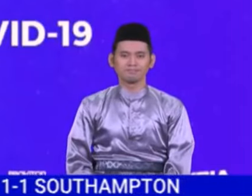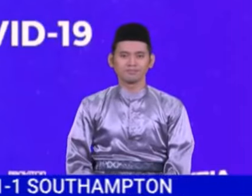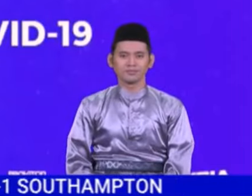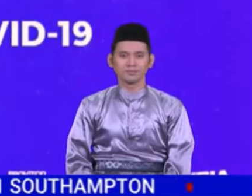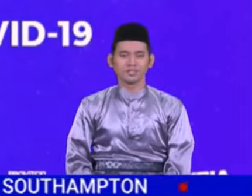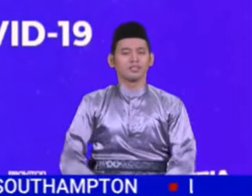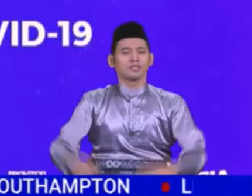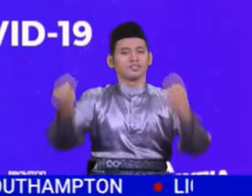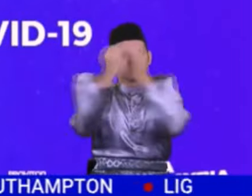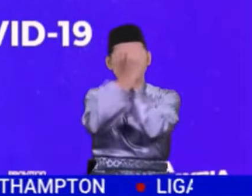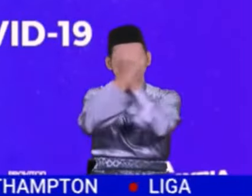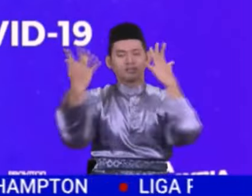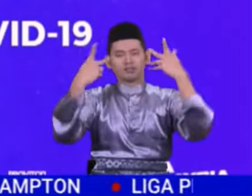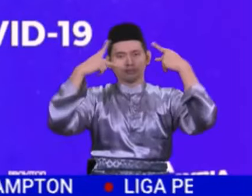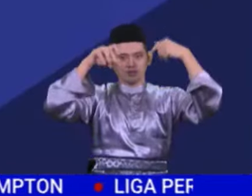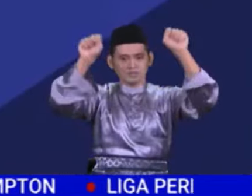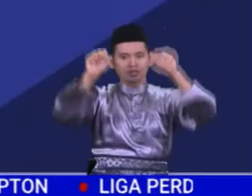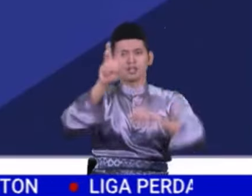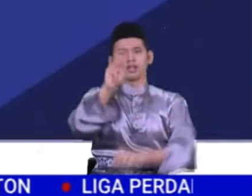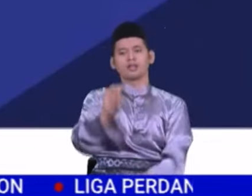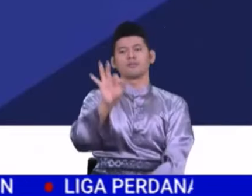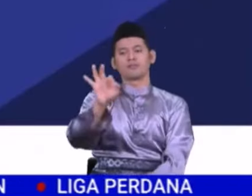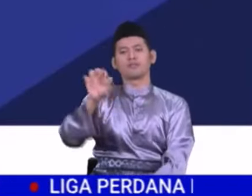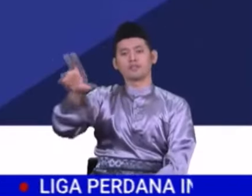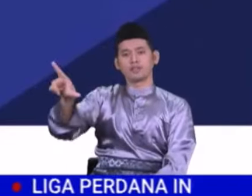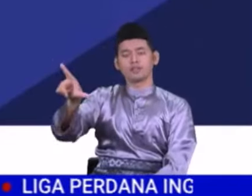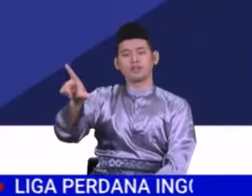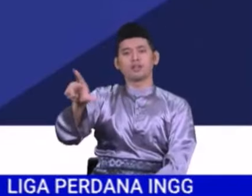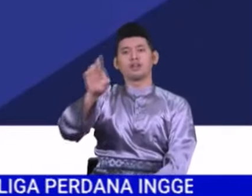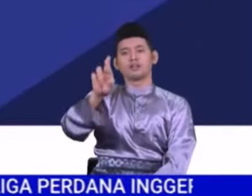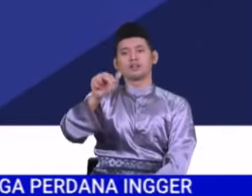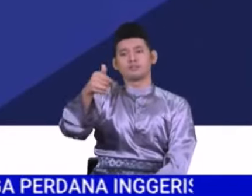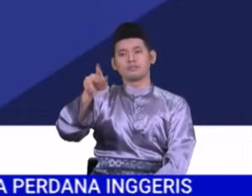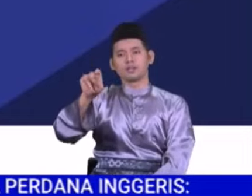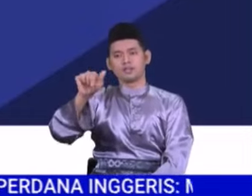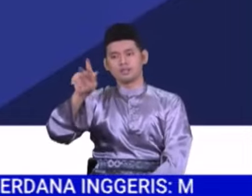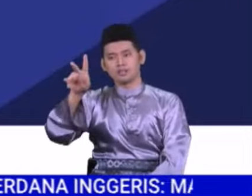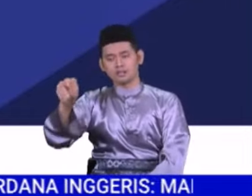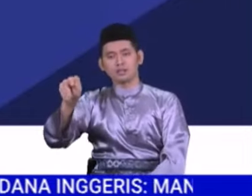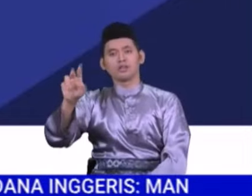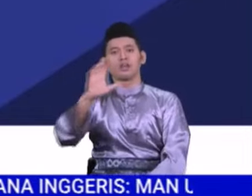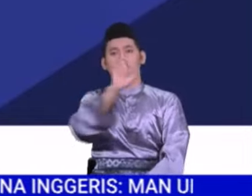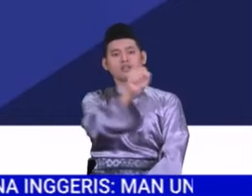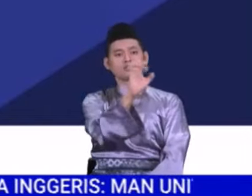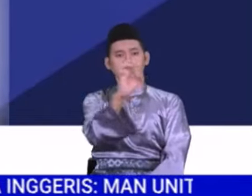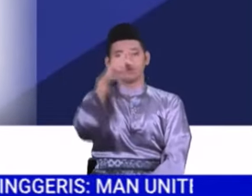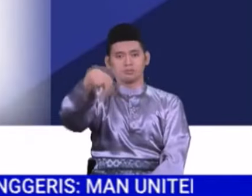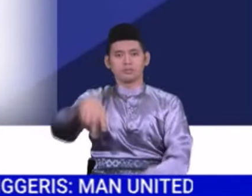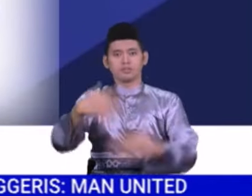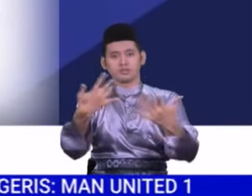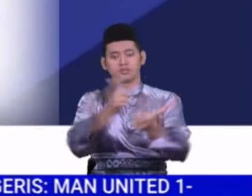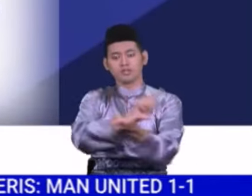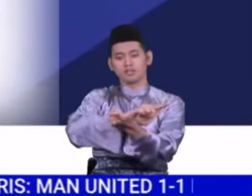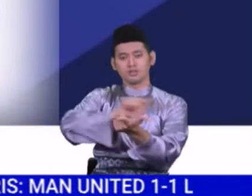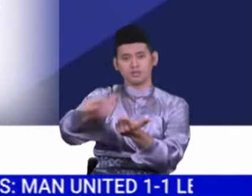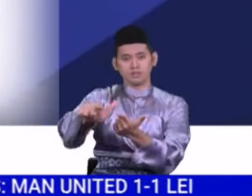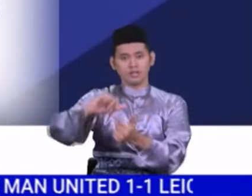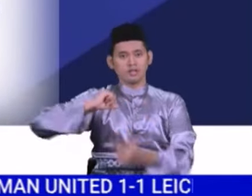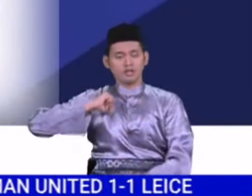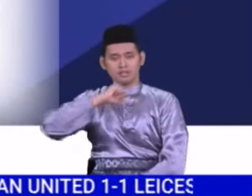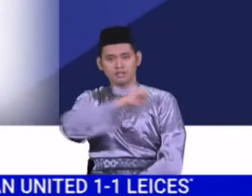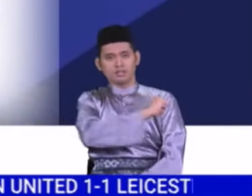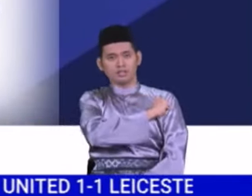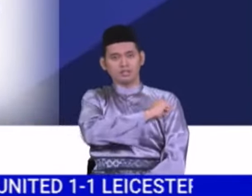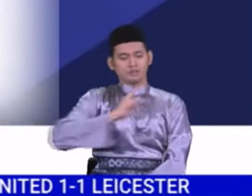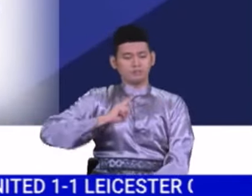Hai melalui satu kenyataan presiden mfl Sutra maling Gem berkata prosedur operasi standard shopee itu telah diluluskan ahli lembaga